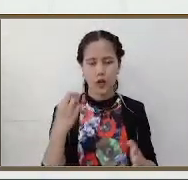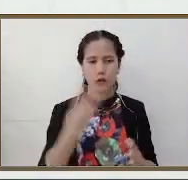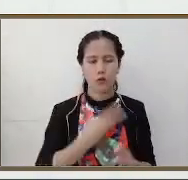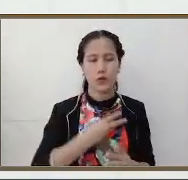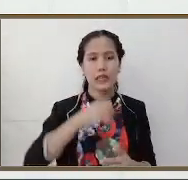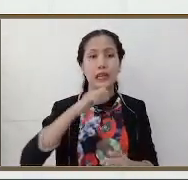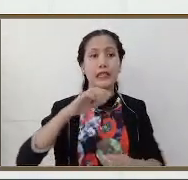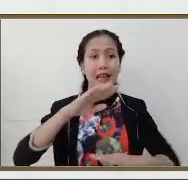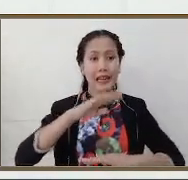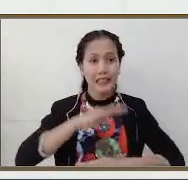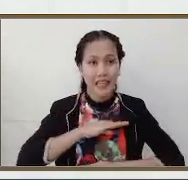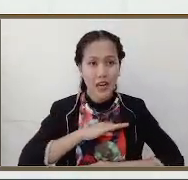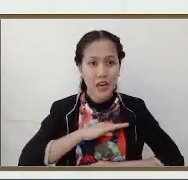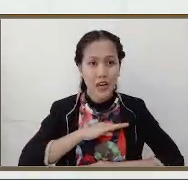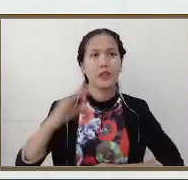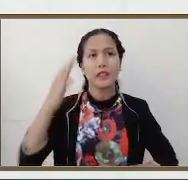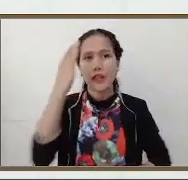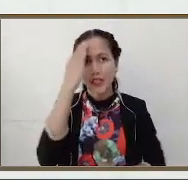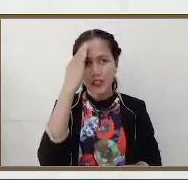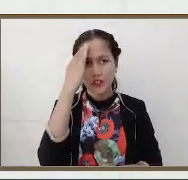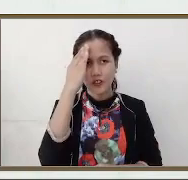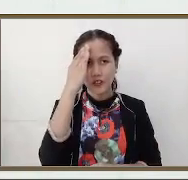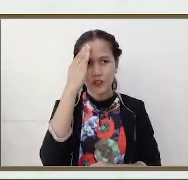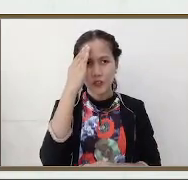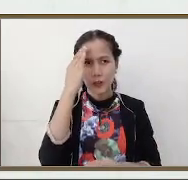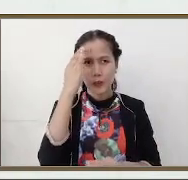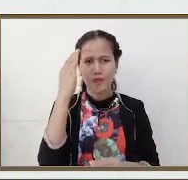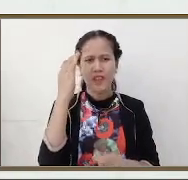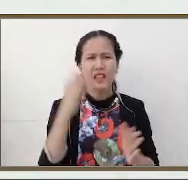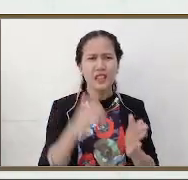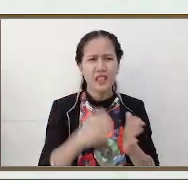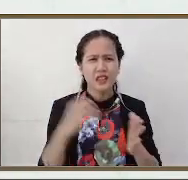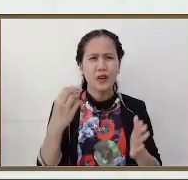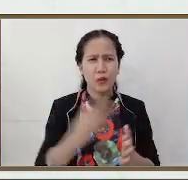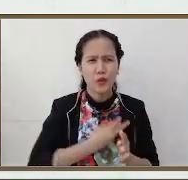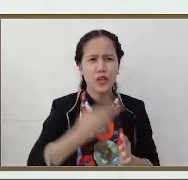that knowledge was being given to us, we rejected it.